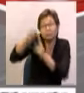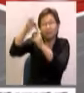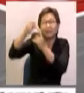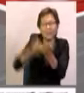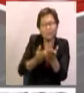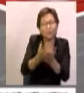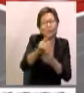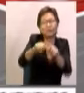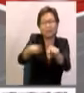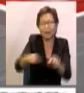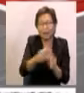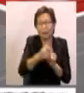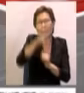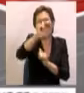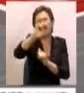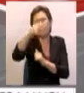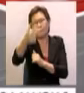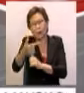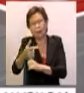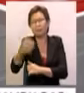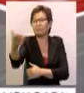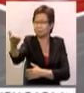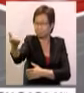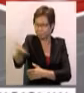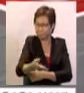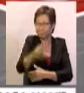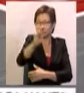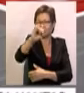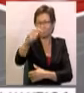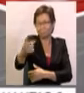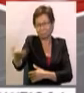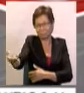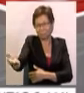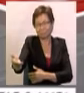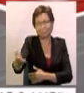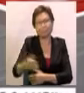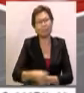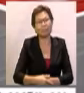terus ke lokasi bersama Margaret Gambang. Margaret, silakan.